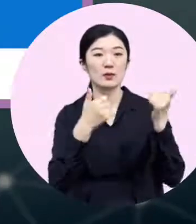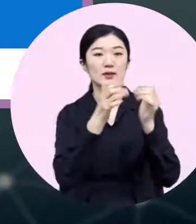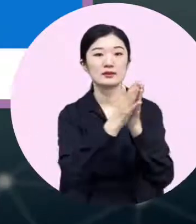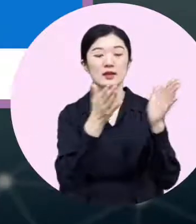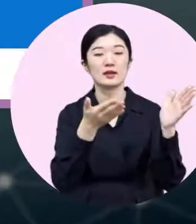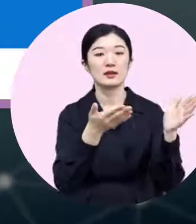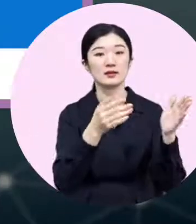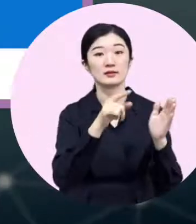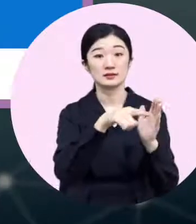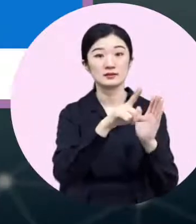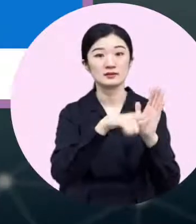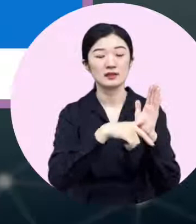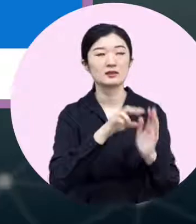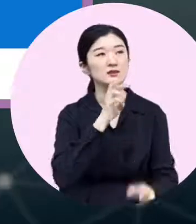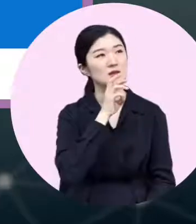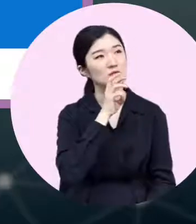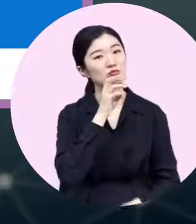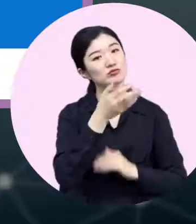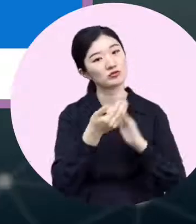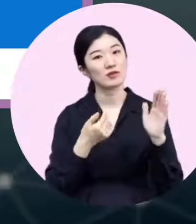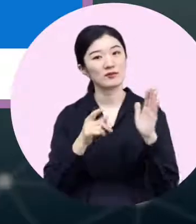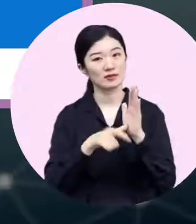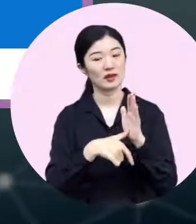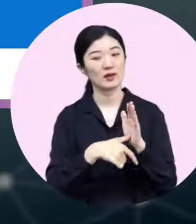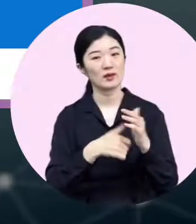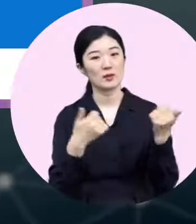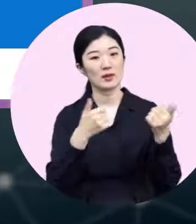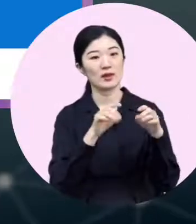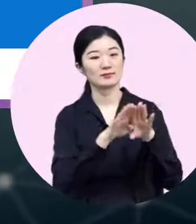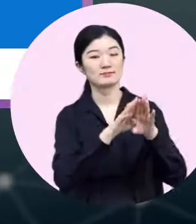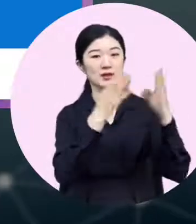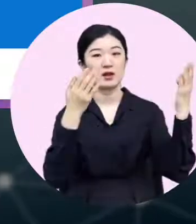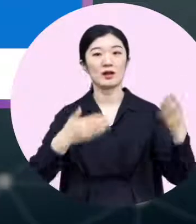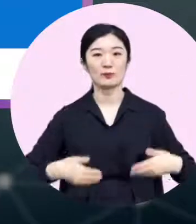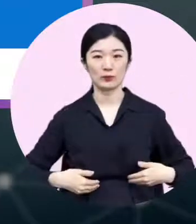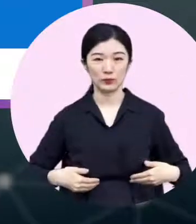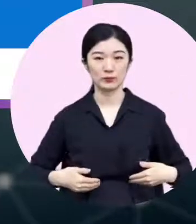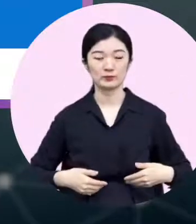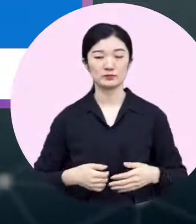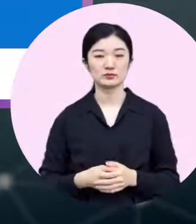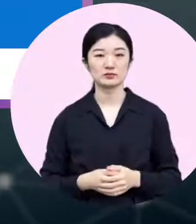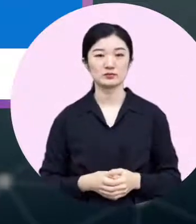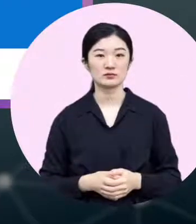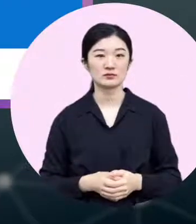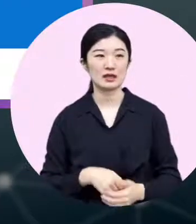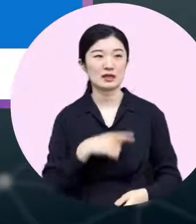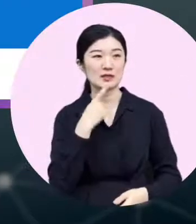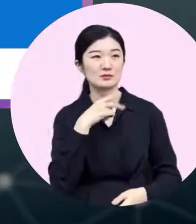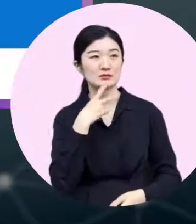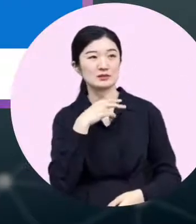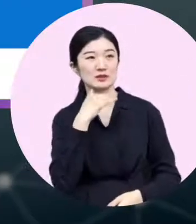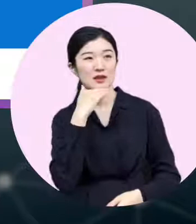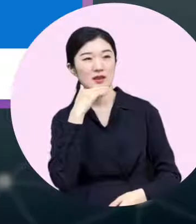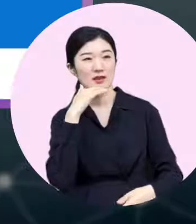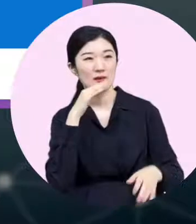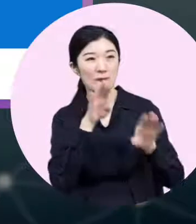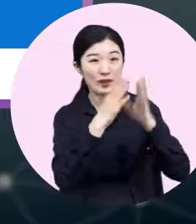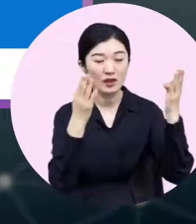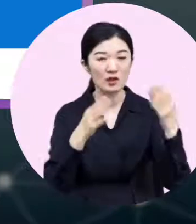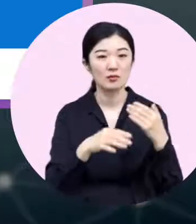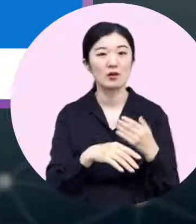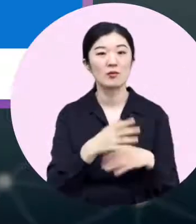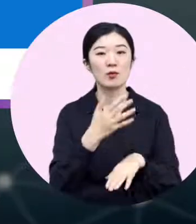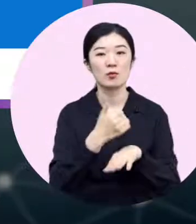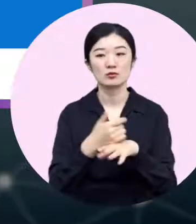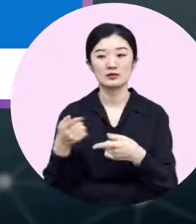되는데 보통 30분 전쯤에는 이제 오픈을 해주는 게 좀 여유가 있습니다. 네, 너무 임박해서 회의를 열면 또 참가자들이 못